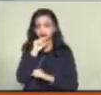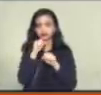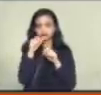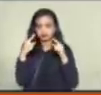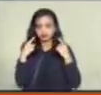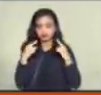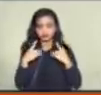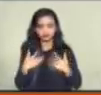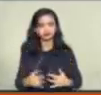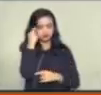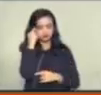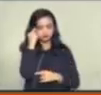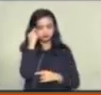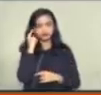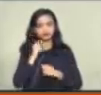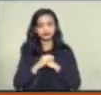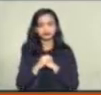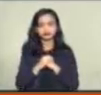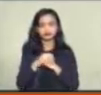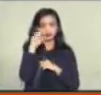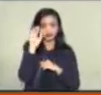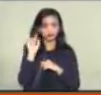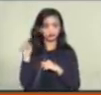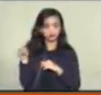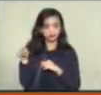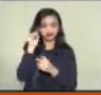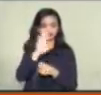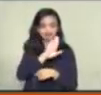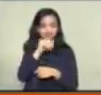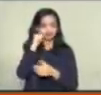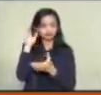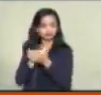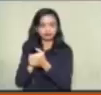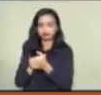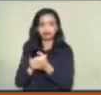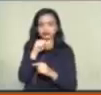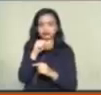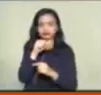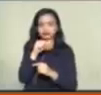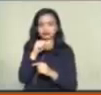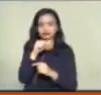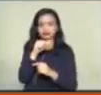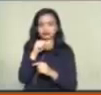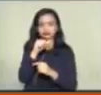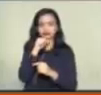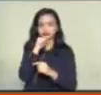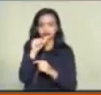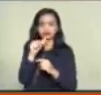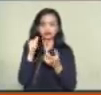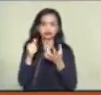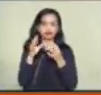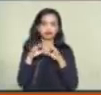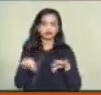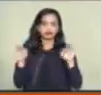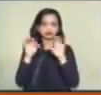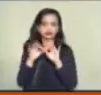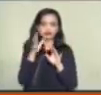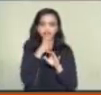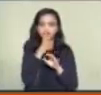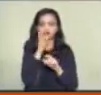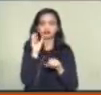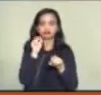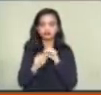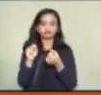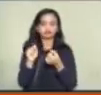Ano po sir? Isipin niyo na lang po na itong si babae, hindi po karapat-dapat na magiging nanay ng mga anak mo. At buti na